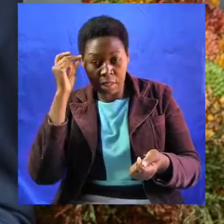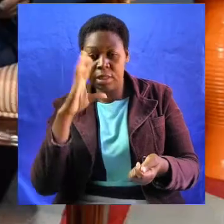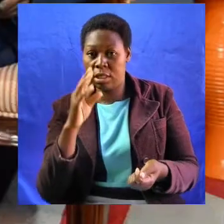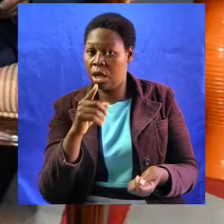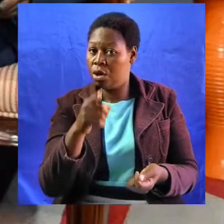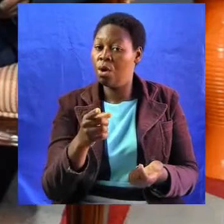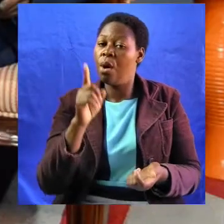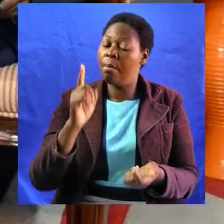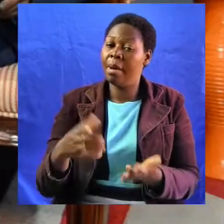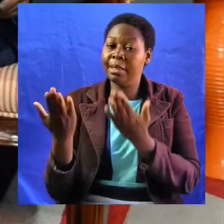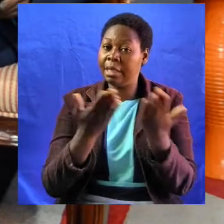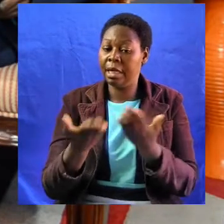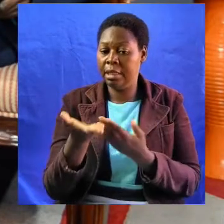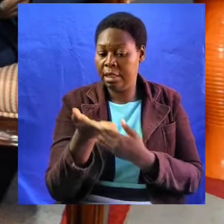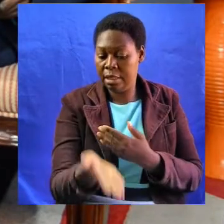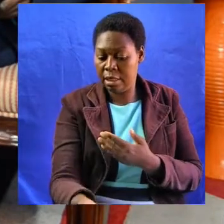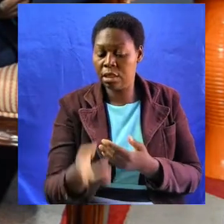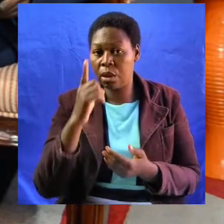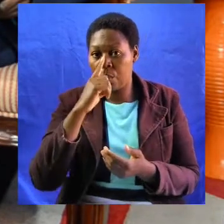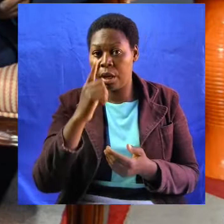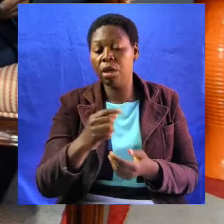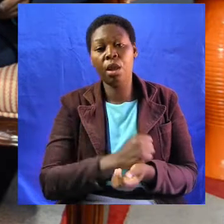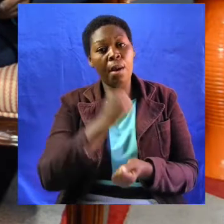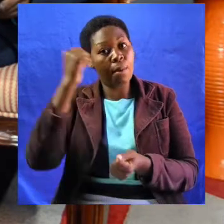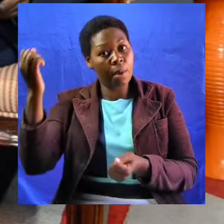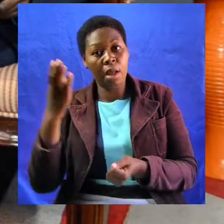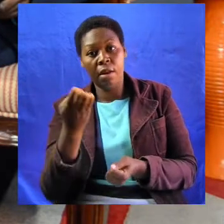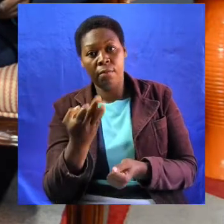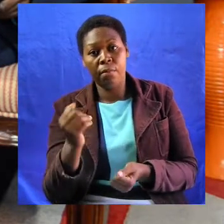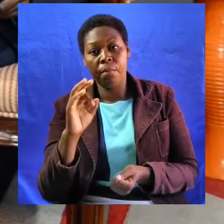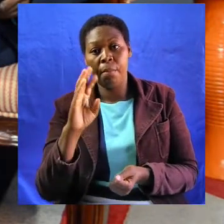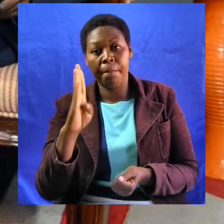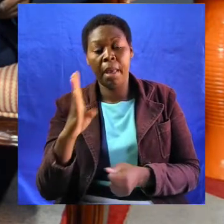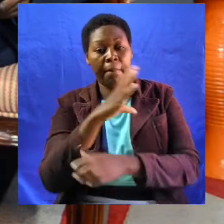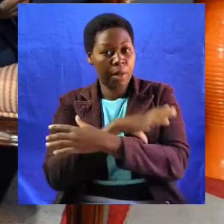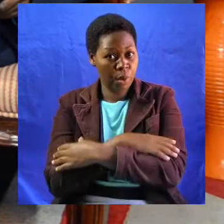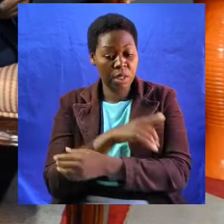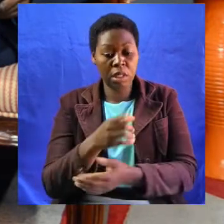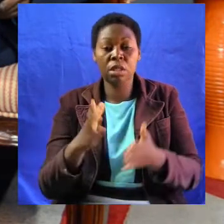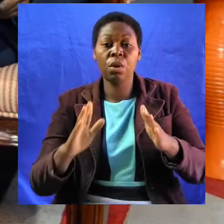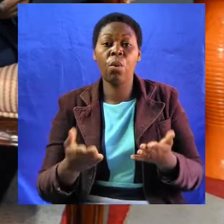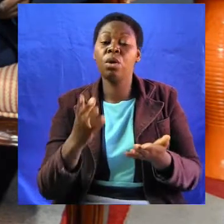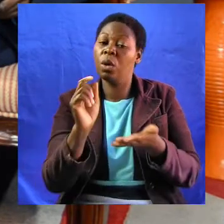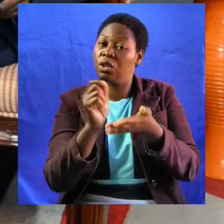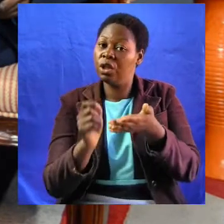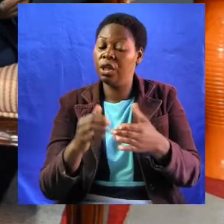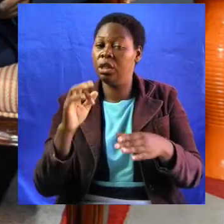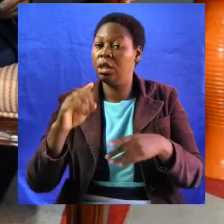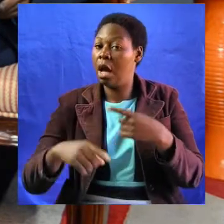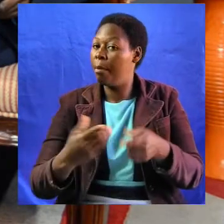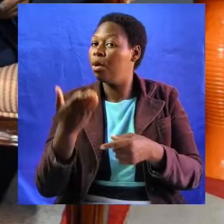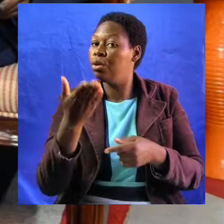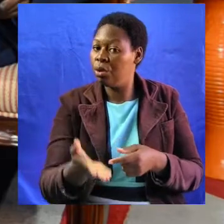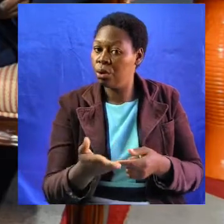kutonga. Paya pamakakunda Babylon 2 years ago. Izvi ndo zvazvakanyorwa izvi. Iye zvino ndima kutonga inzwa